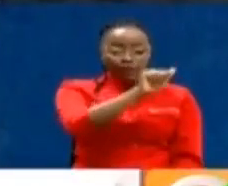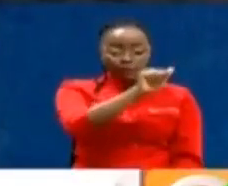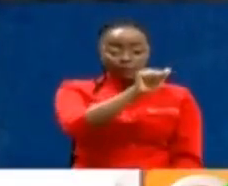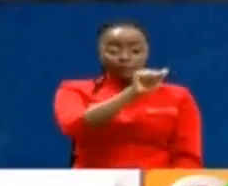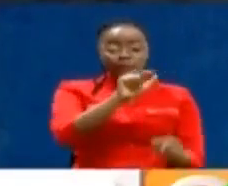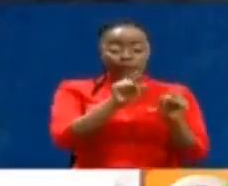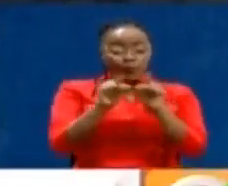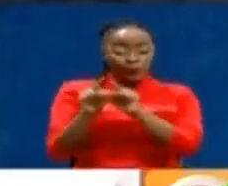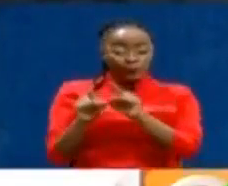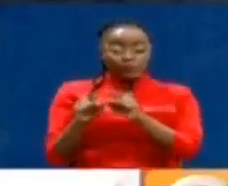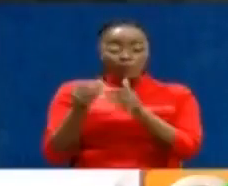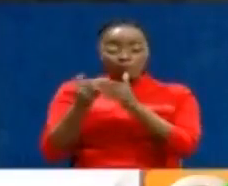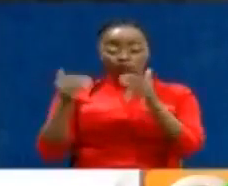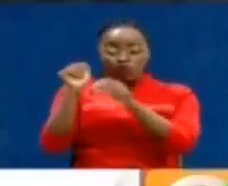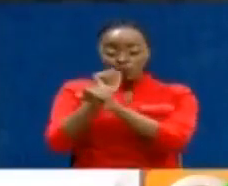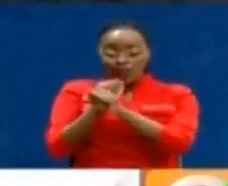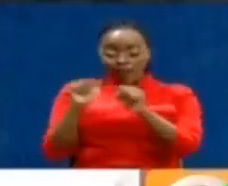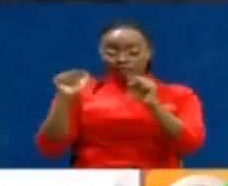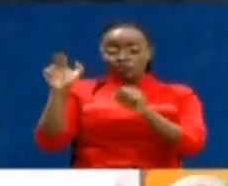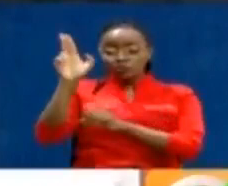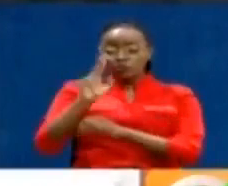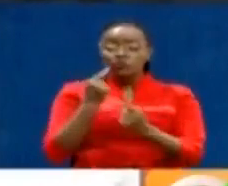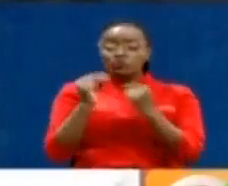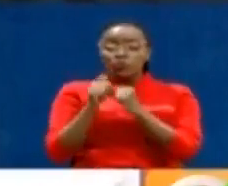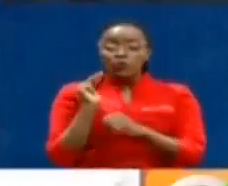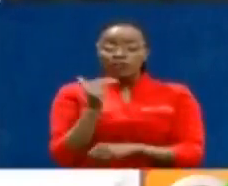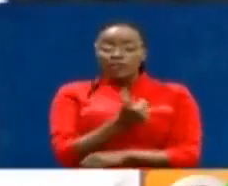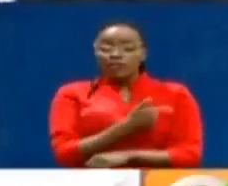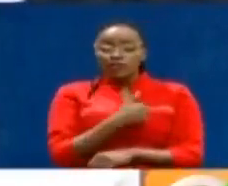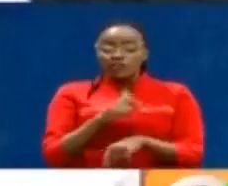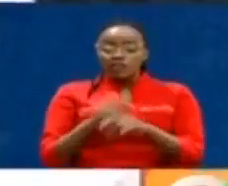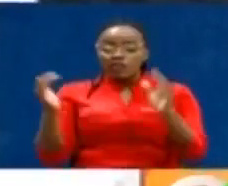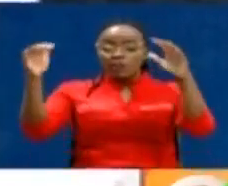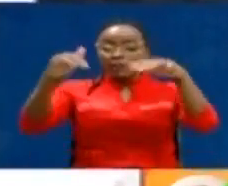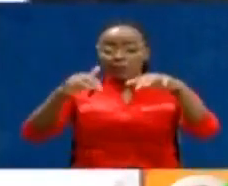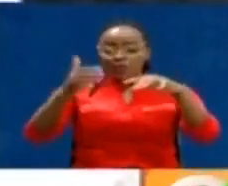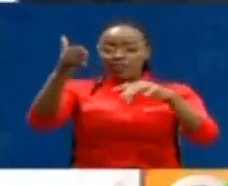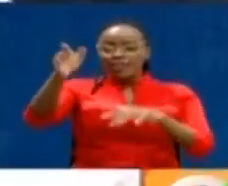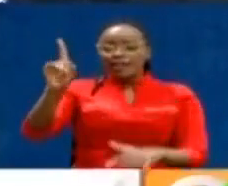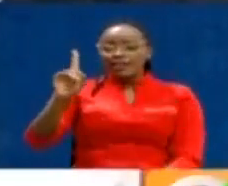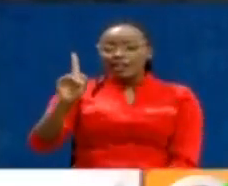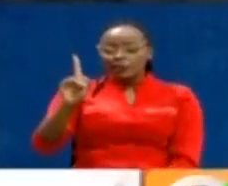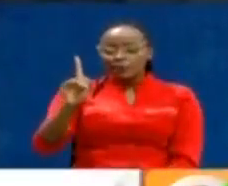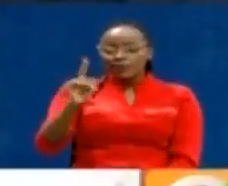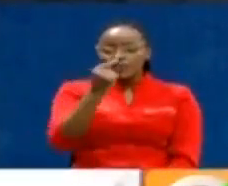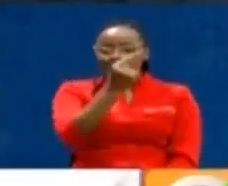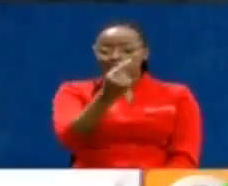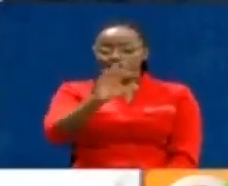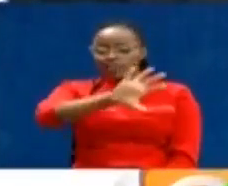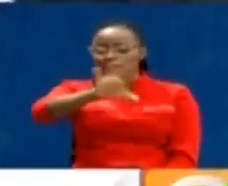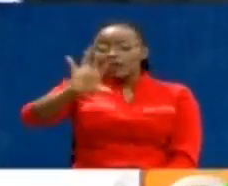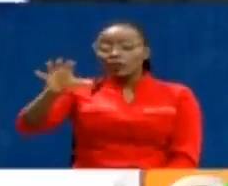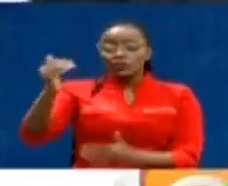Kama vile rais wetu alipozungumza nasi wakati wa jumuiya ya summit kule Nairobi, ni kwamba kila kaunti